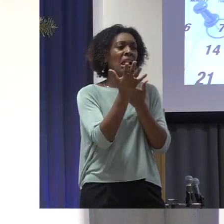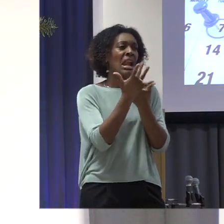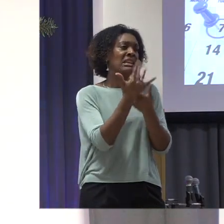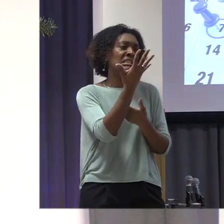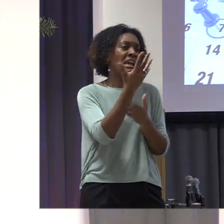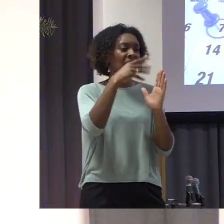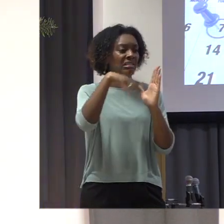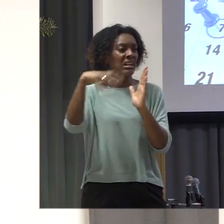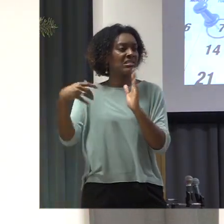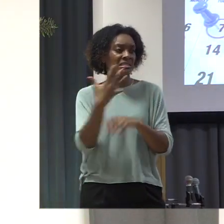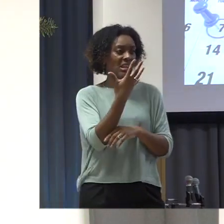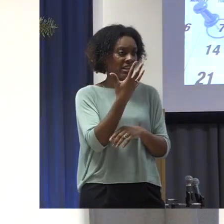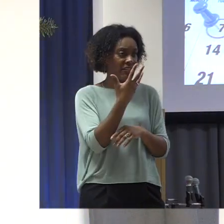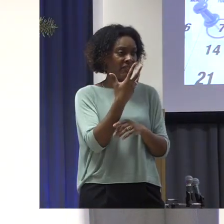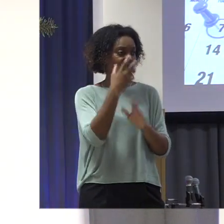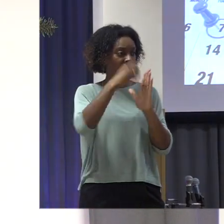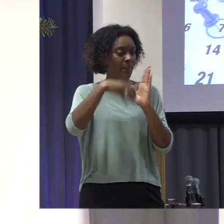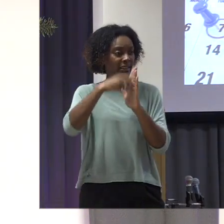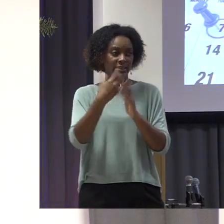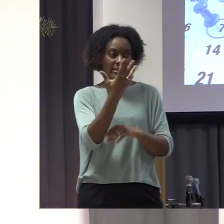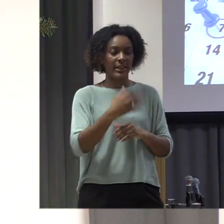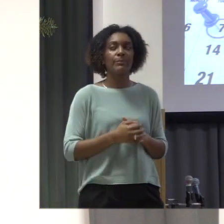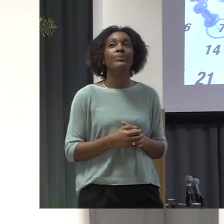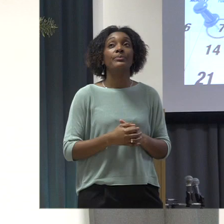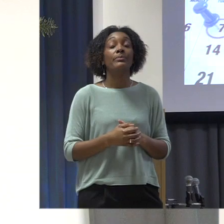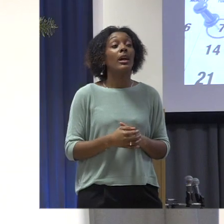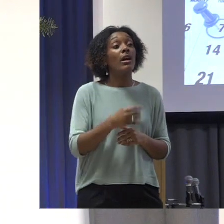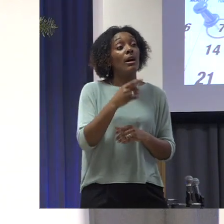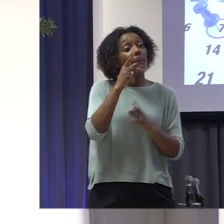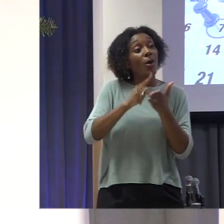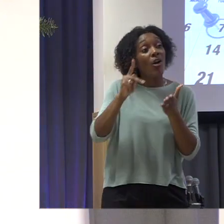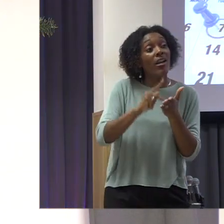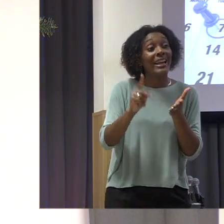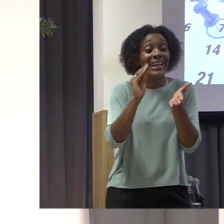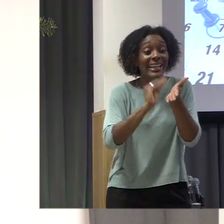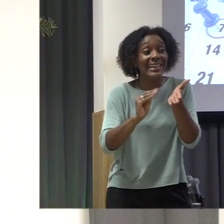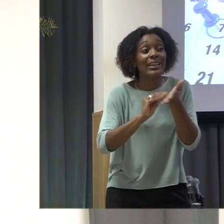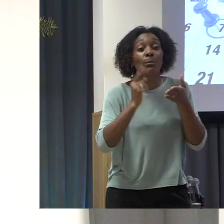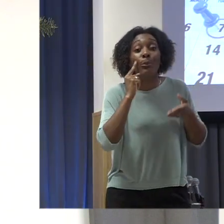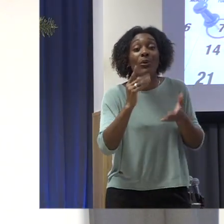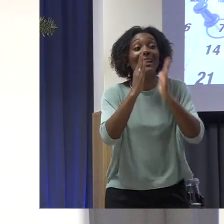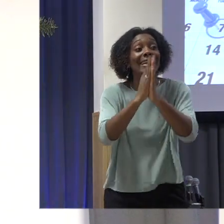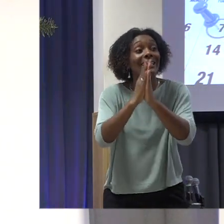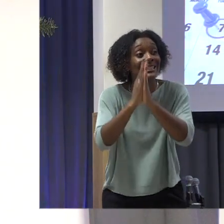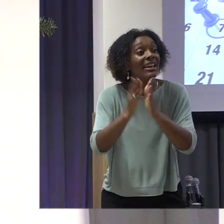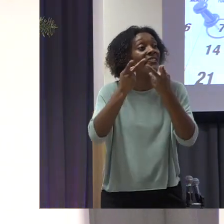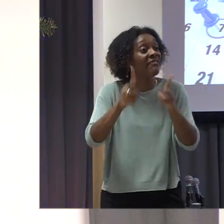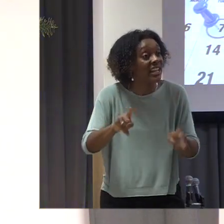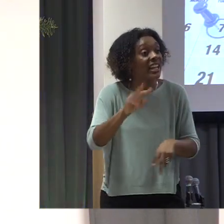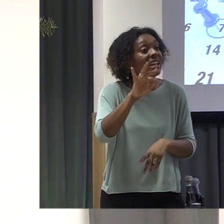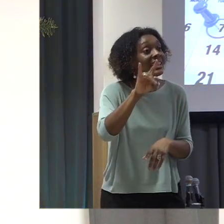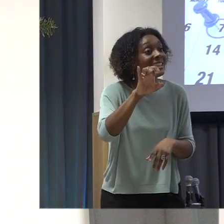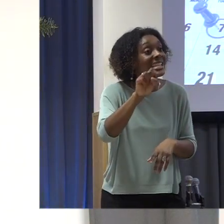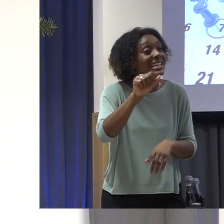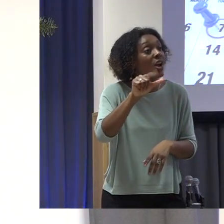Le témoignage qui est rendu à cette église est un témoignage excellent, formidable,